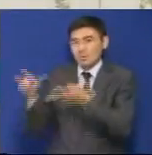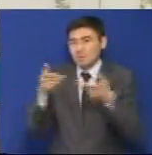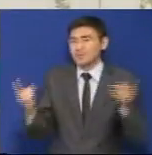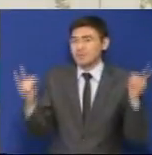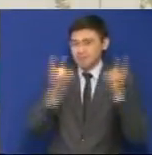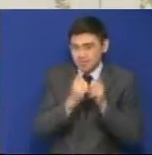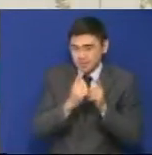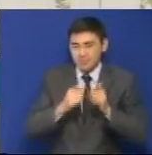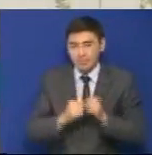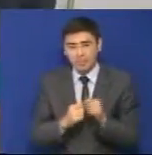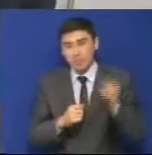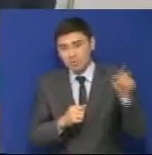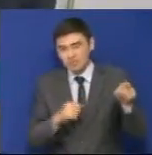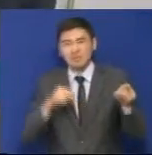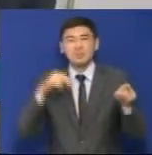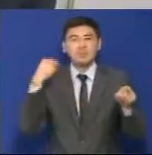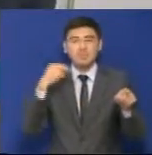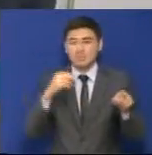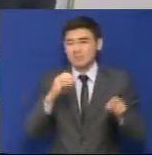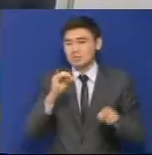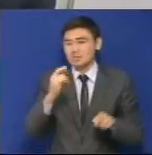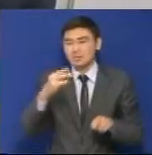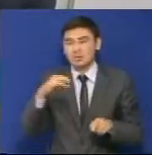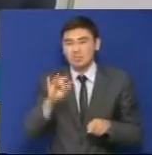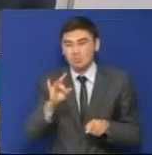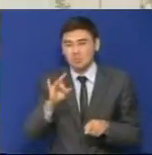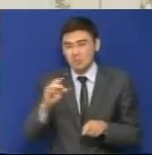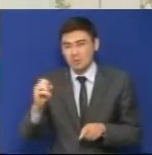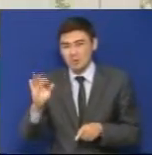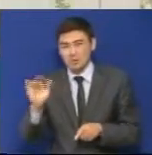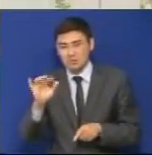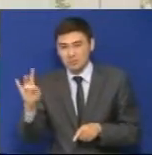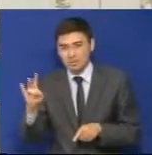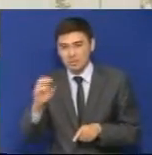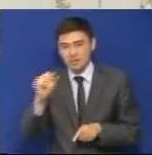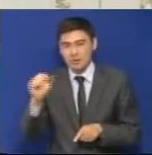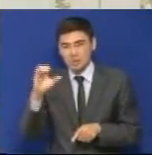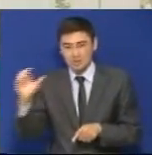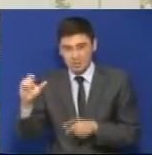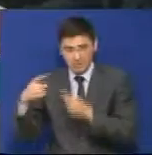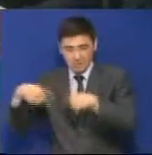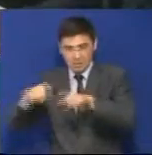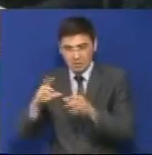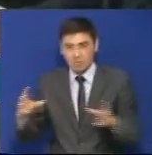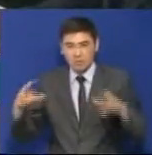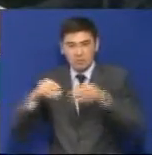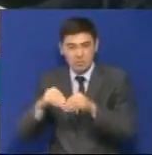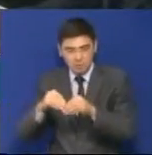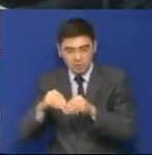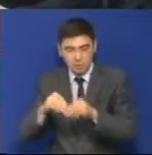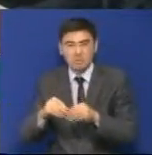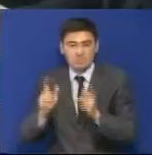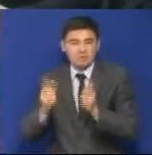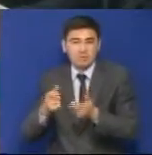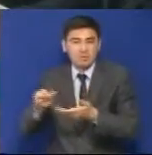Біздің үкімет басшысы Ереванда болып, Сингапур Евразиялық экономикалық одақпен еркін сауда аймағын құру туралы келісім жасады.